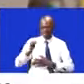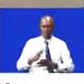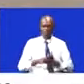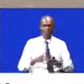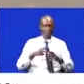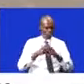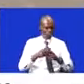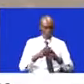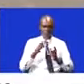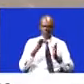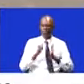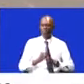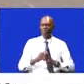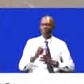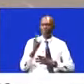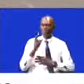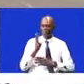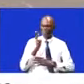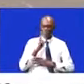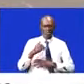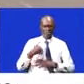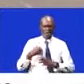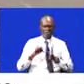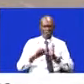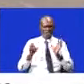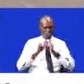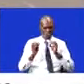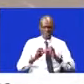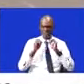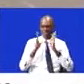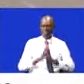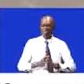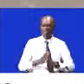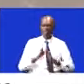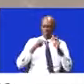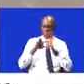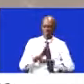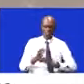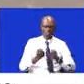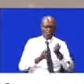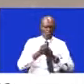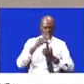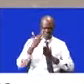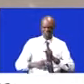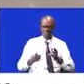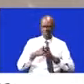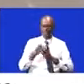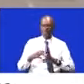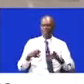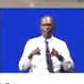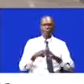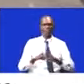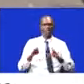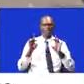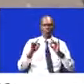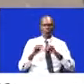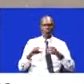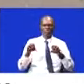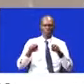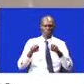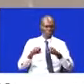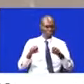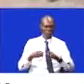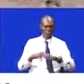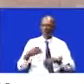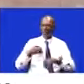mabeyo mokwayo sori en chuodho lilo makiring tidonj e stage tichalo donje e yao Migori ka kido stage tilonyo wuoche kiwuotho